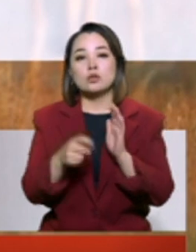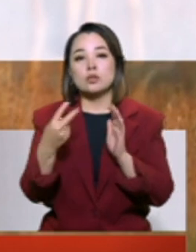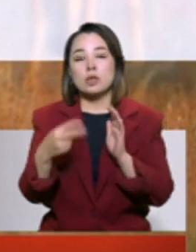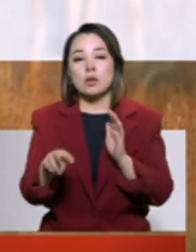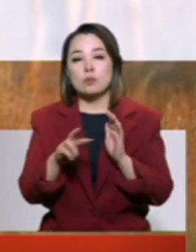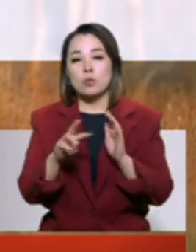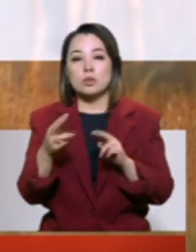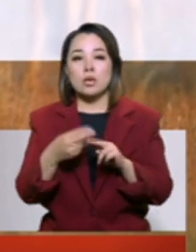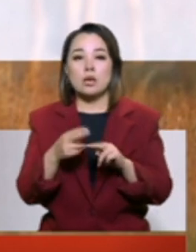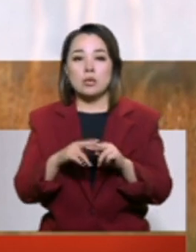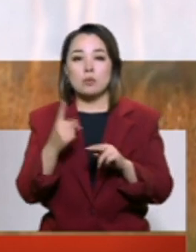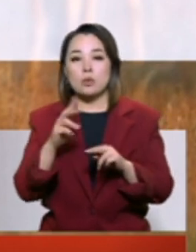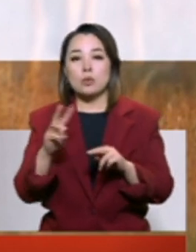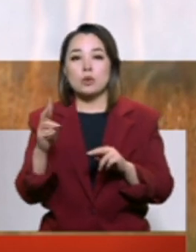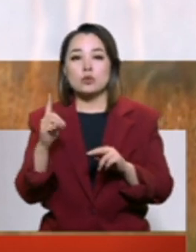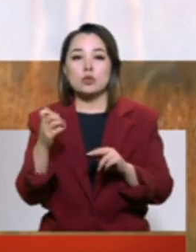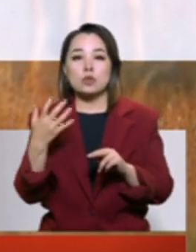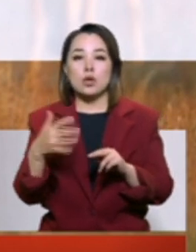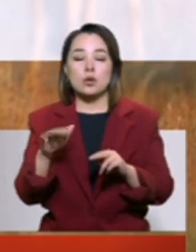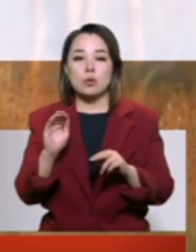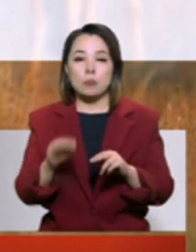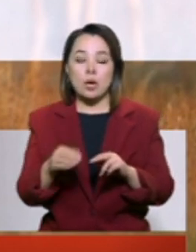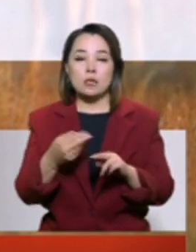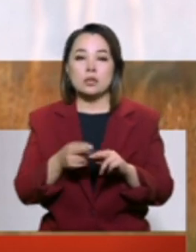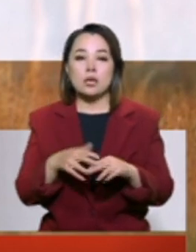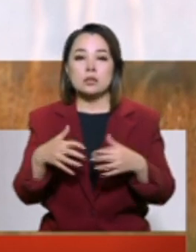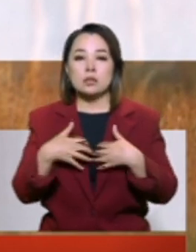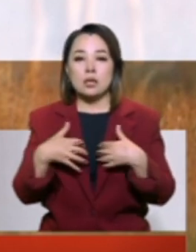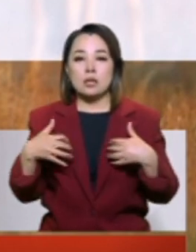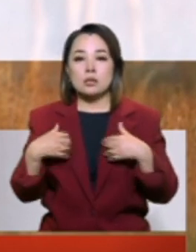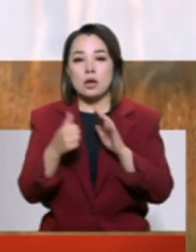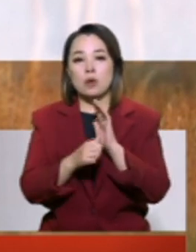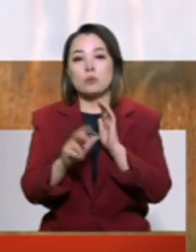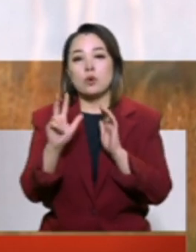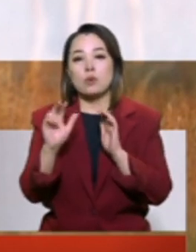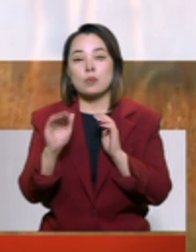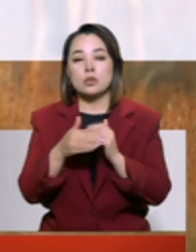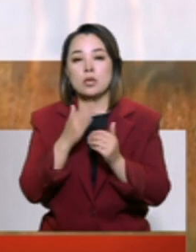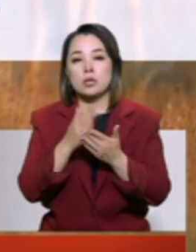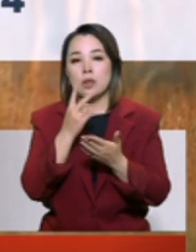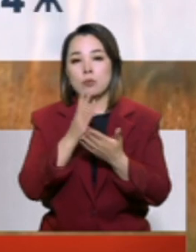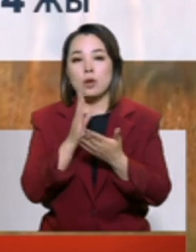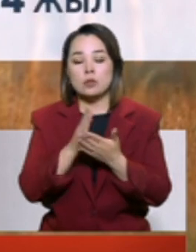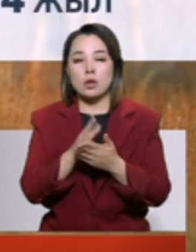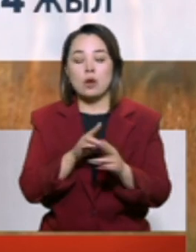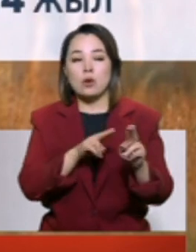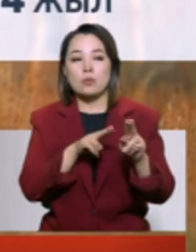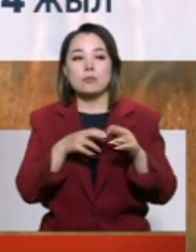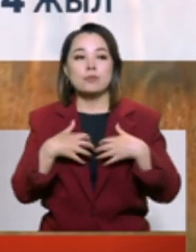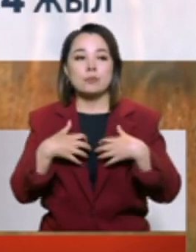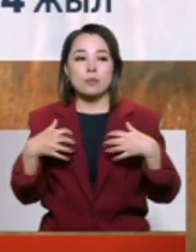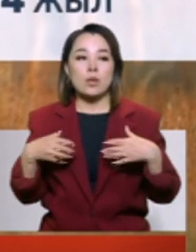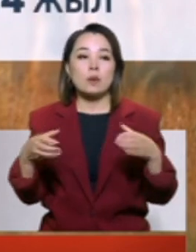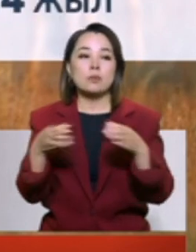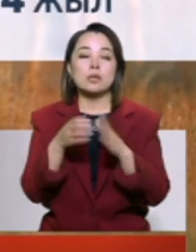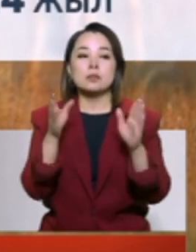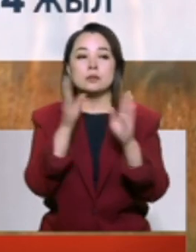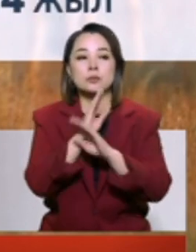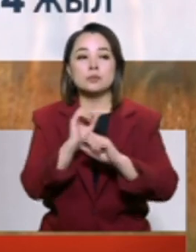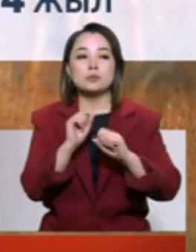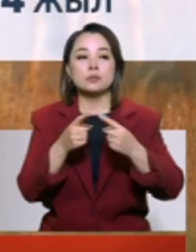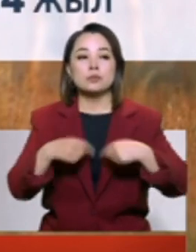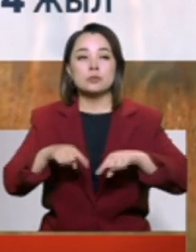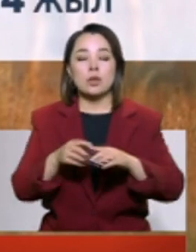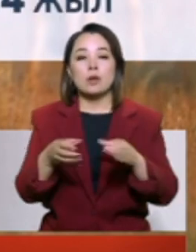Бетпақдалада 1 миллион 150 мың, ал Үстірттегі киік саны 63 мыңға жеткен. Охотзоопром өңірлік бөлімі мен табиғат